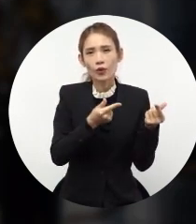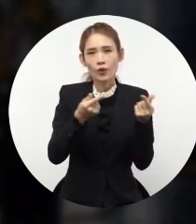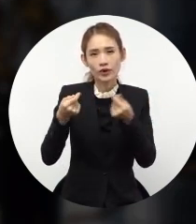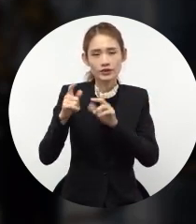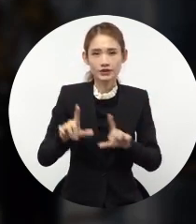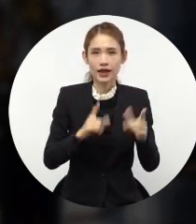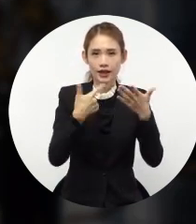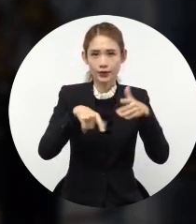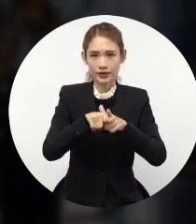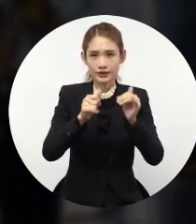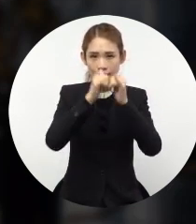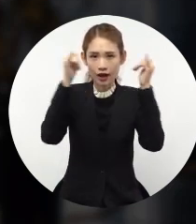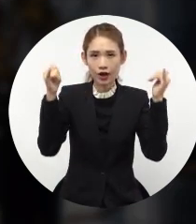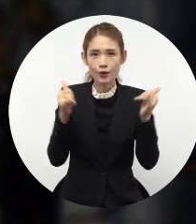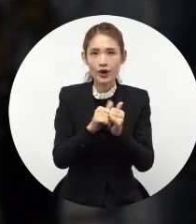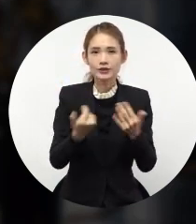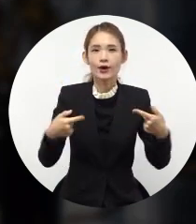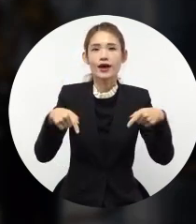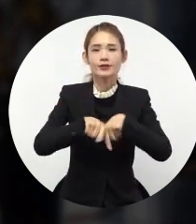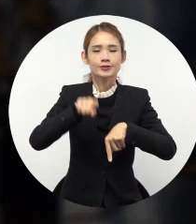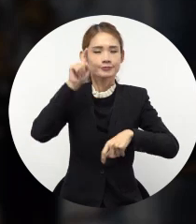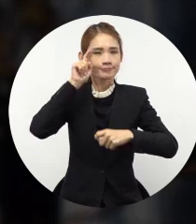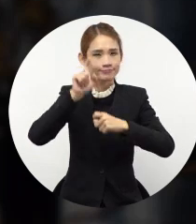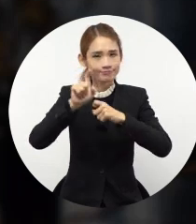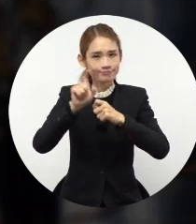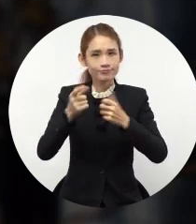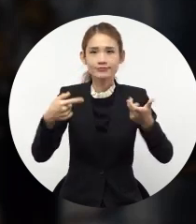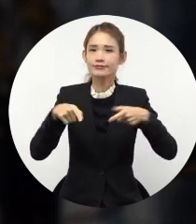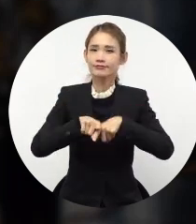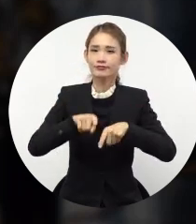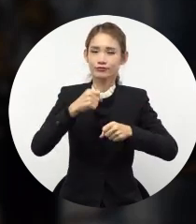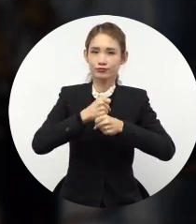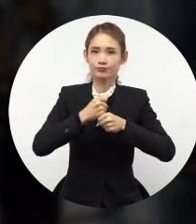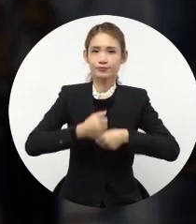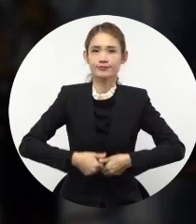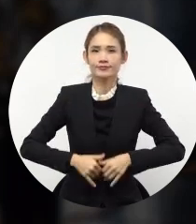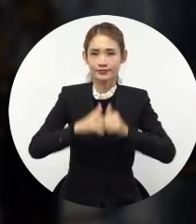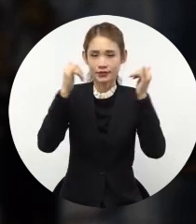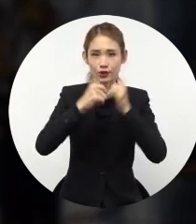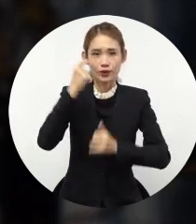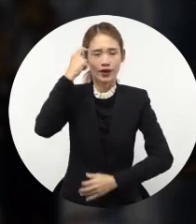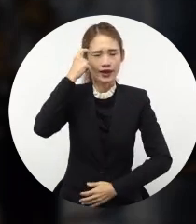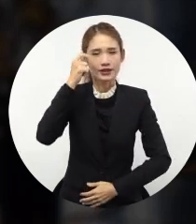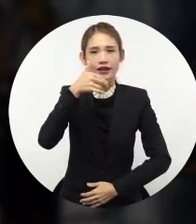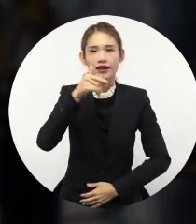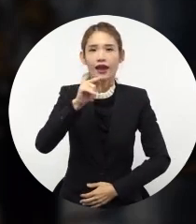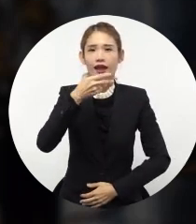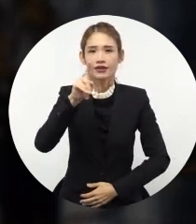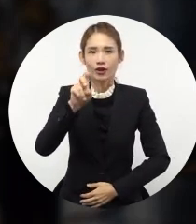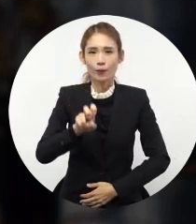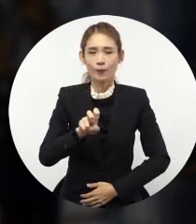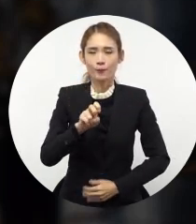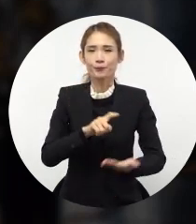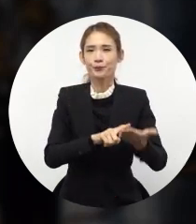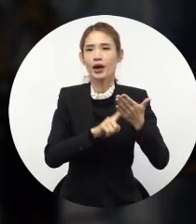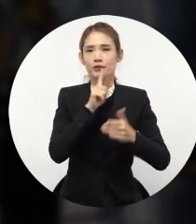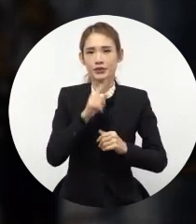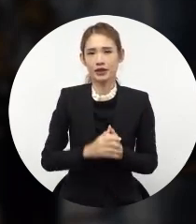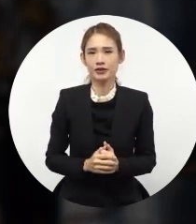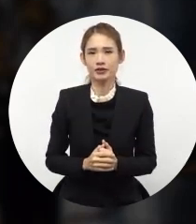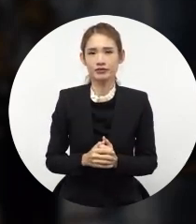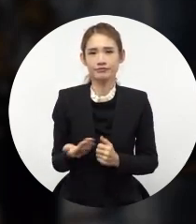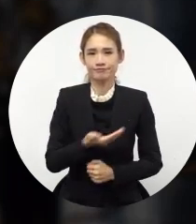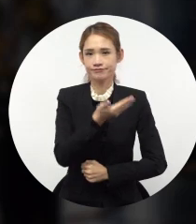이것은 사회적으로 함께 고민해야 되는 문제구나. 사회적 개념이 등장하게 된 겁니다.